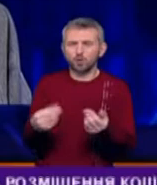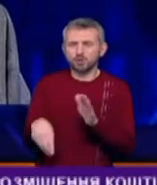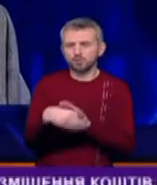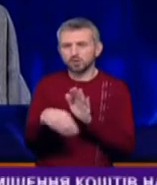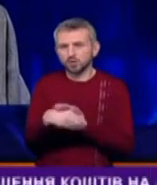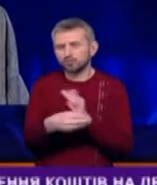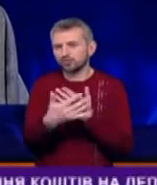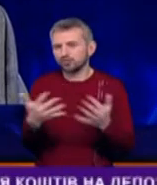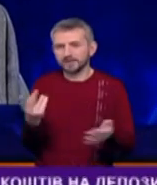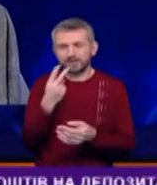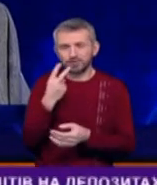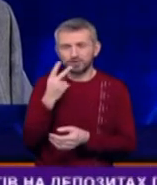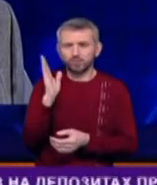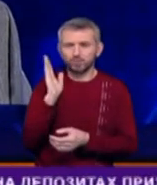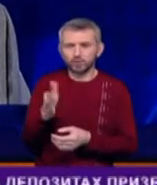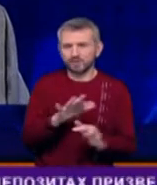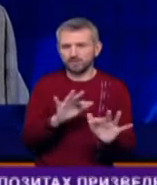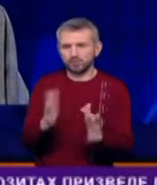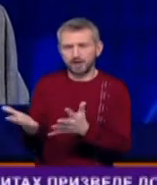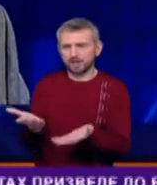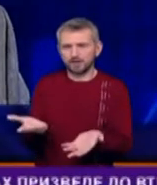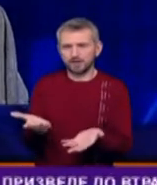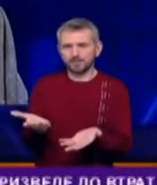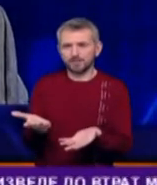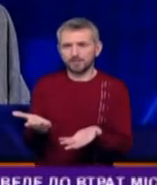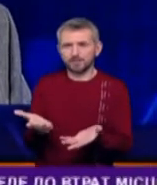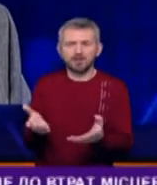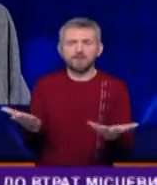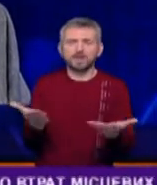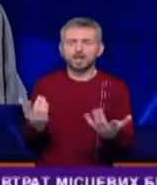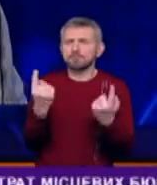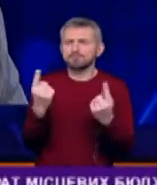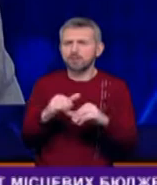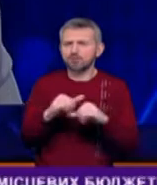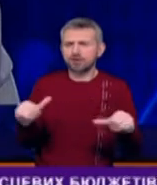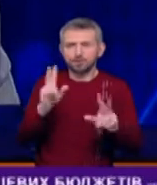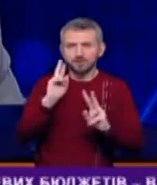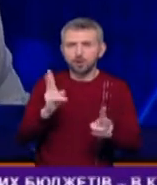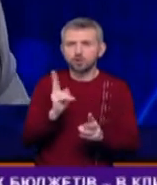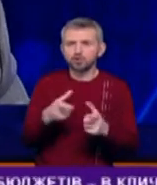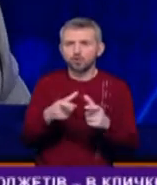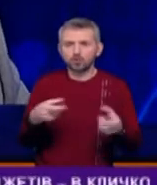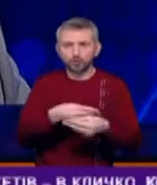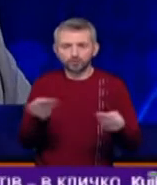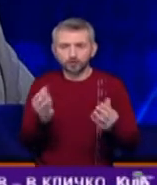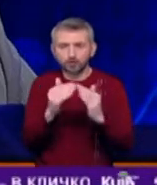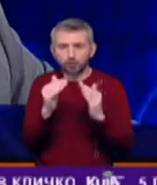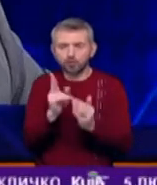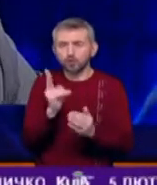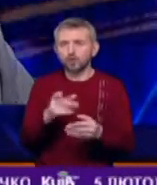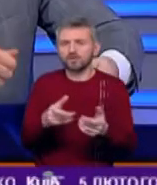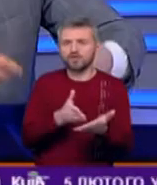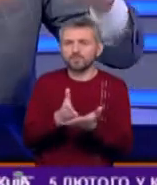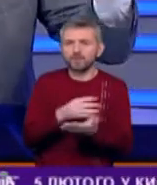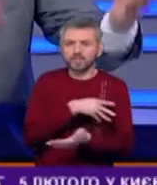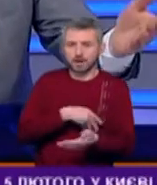тому подібне, вона завжди буде відбуватися. В яких масштабах ми не можемо знати. Хтось носить конверти ветеранам додому, хтось ветеранам